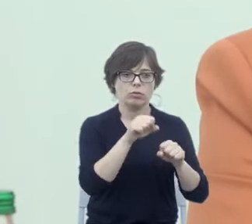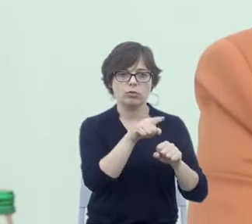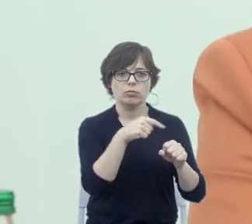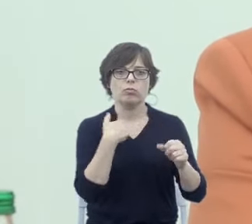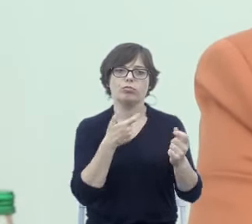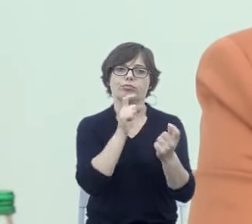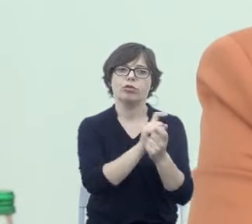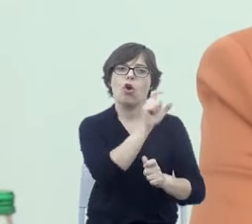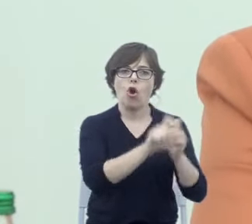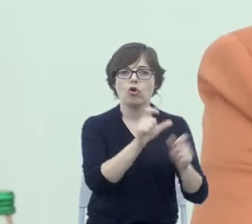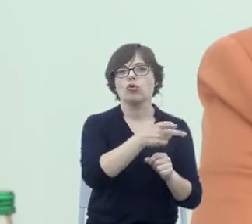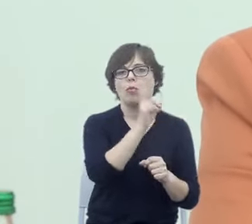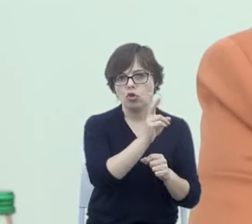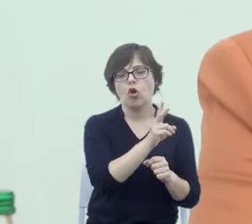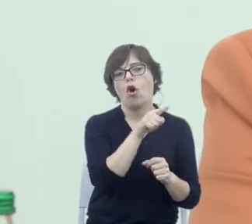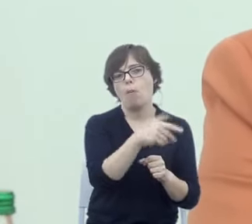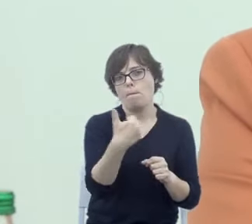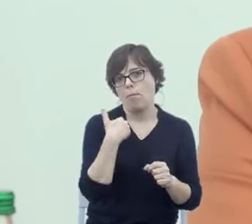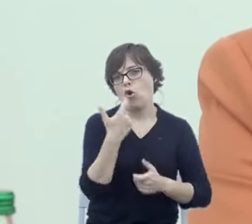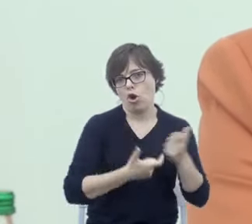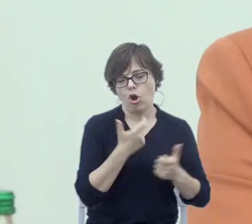które no jednak dopuszczały się